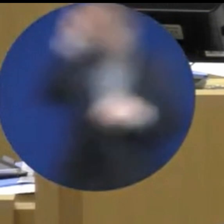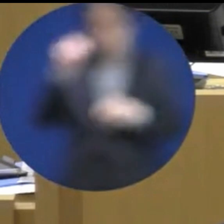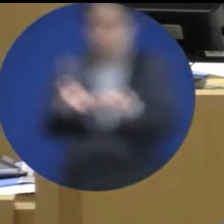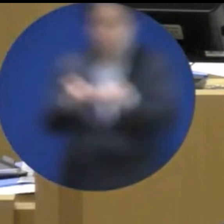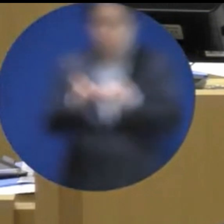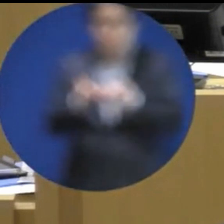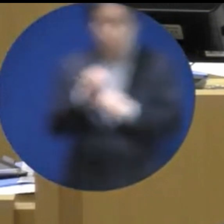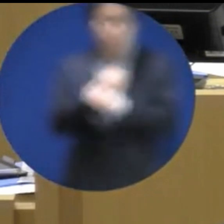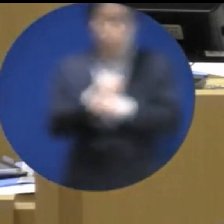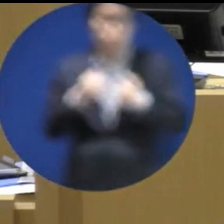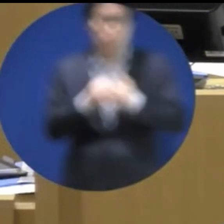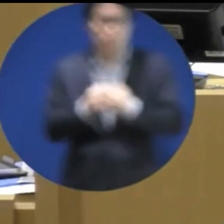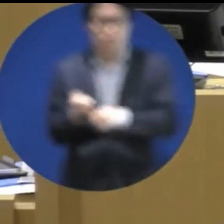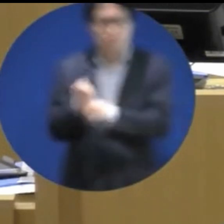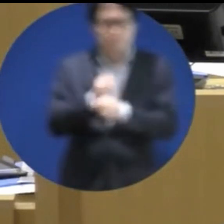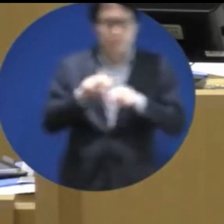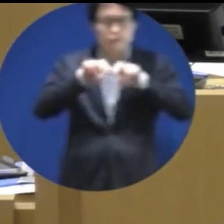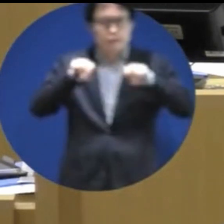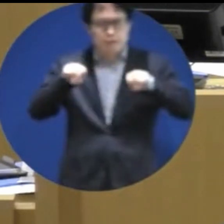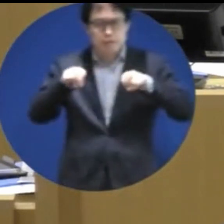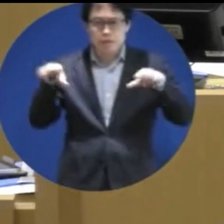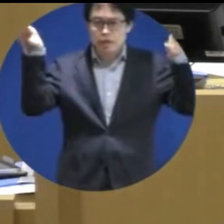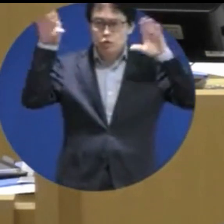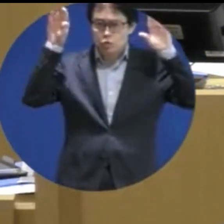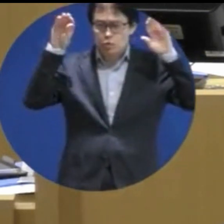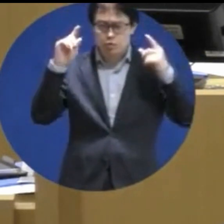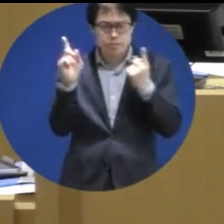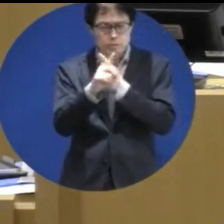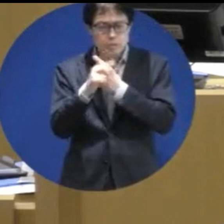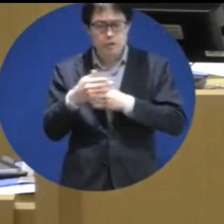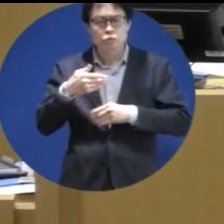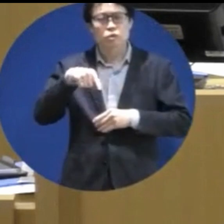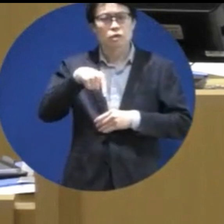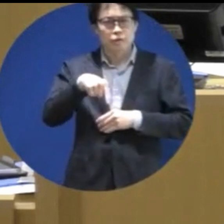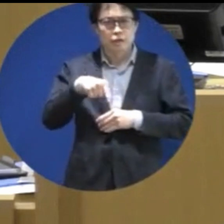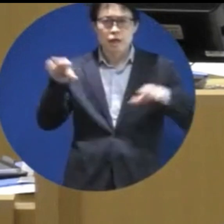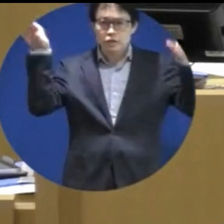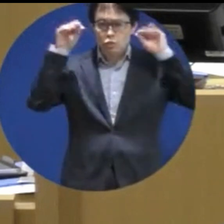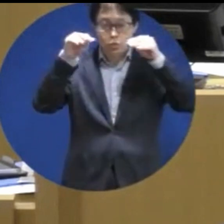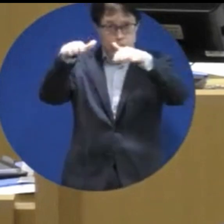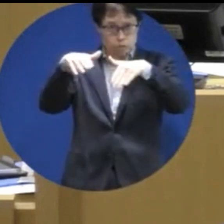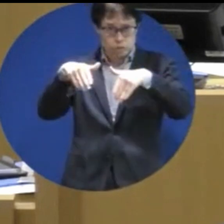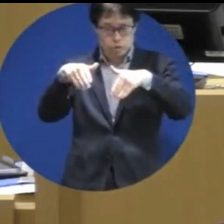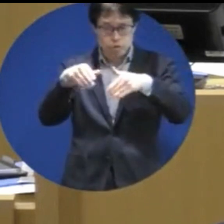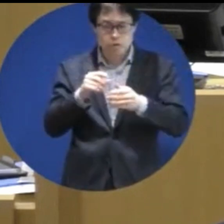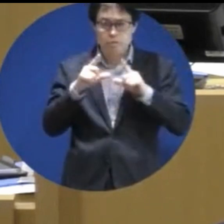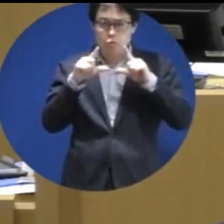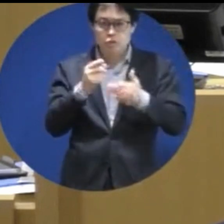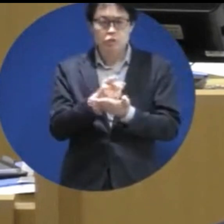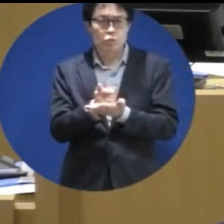ますが、再開発に、などにより、情報が日々刻々と変化する本区においては、情報の収集や更新方